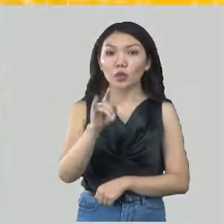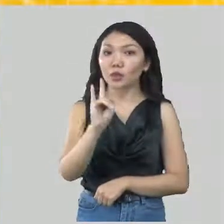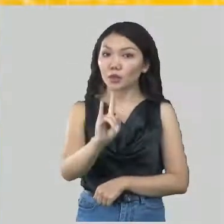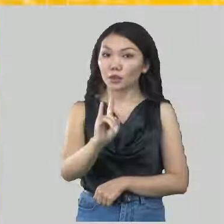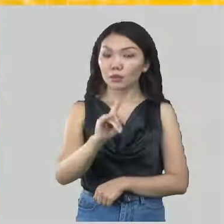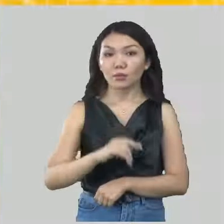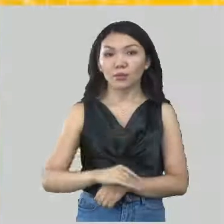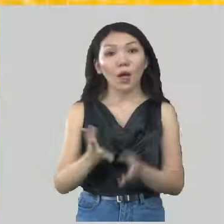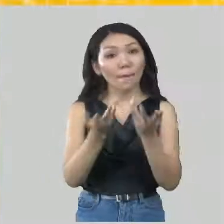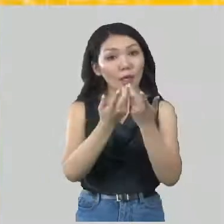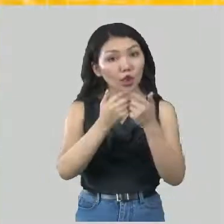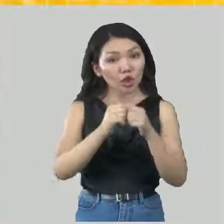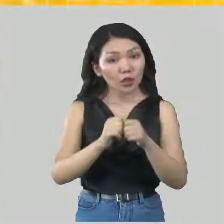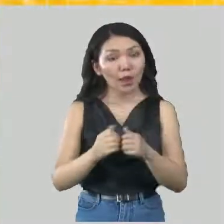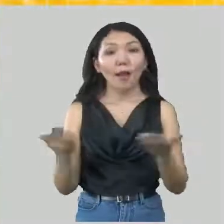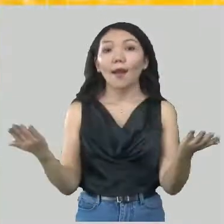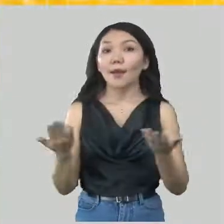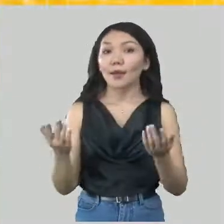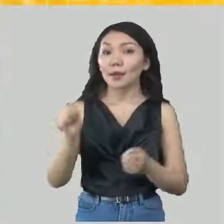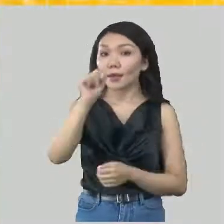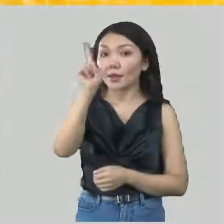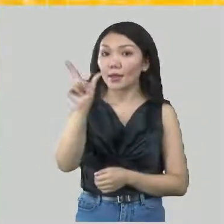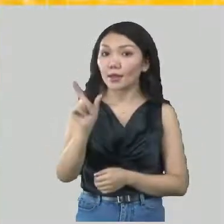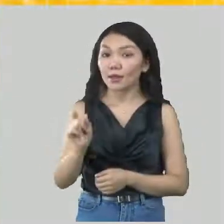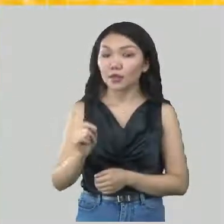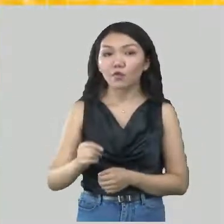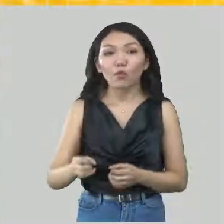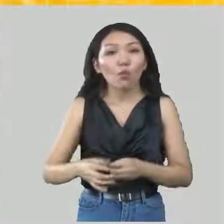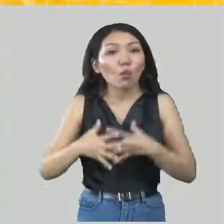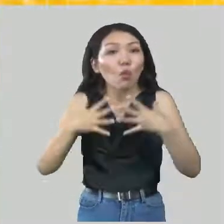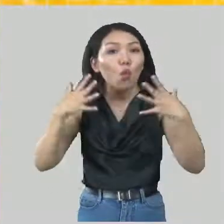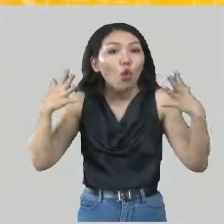Посчитайте, каких листьев больше?